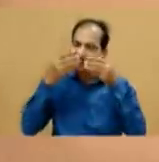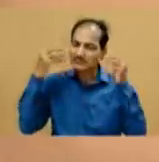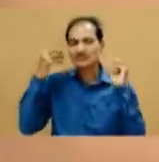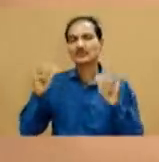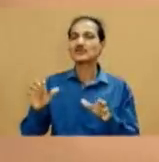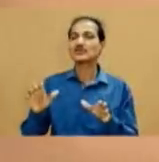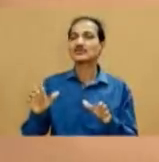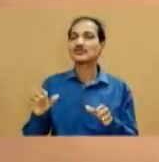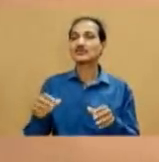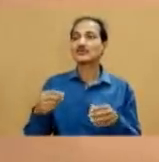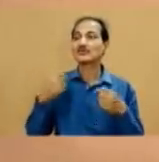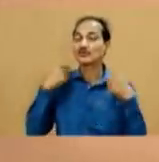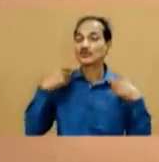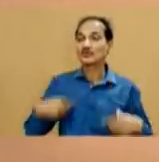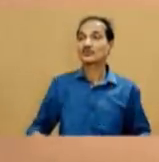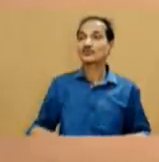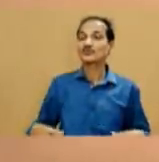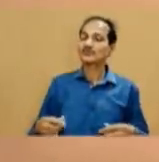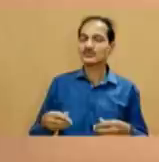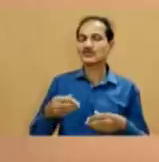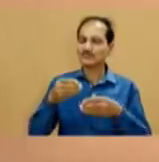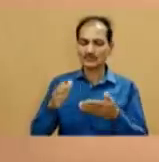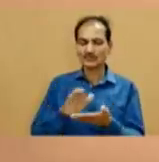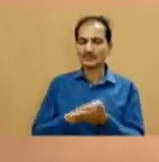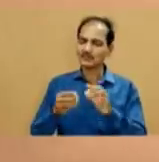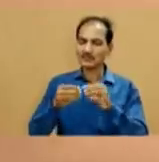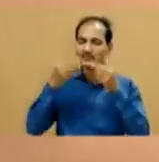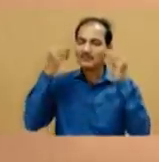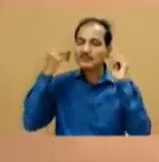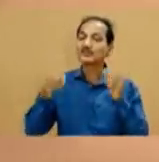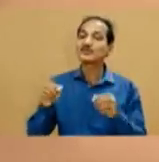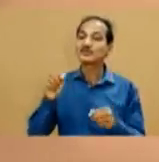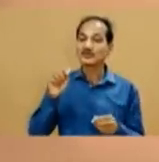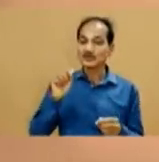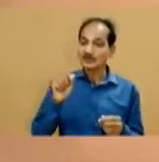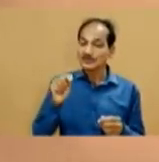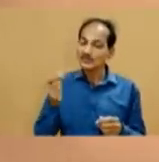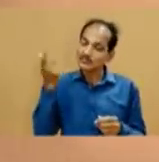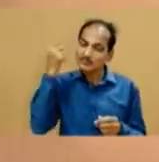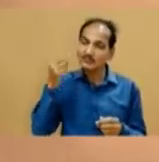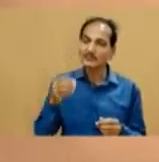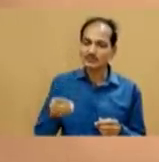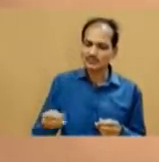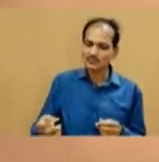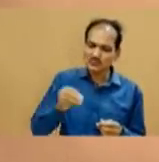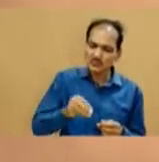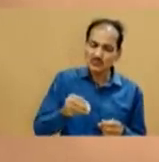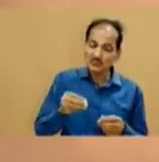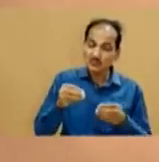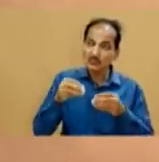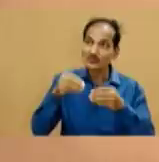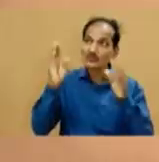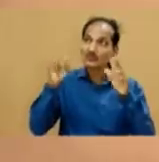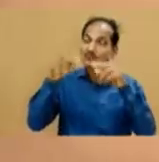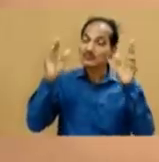परिवा मास्क पिंधिबा आगरु लुण पक्का फुटा पानी रे 5 मिनिट रखिबे एवं संपूर्ण